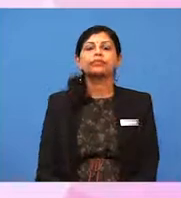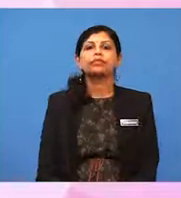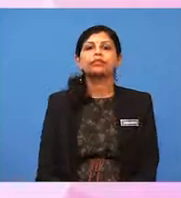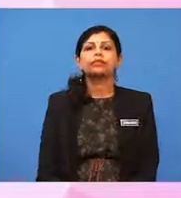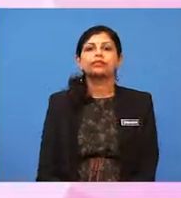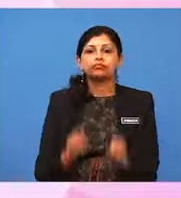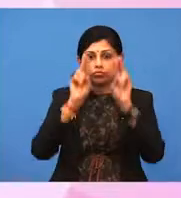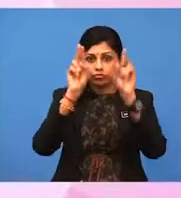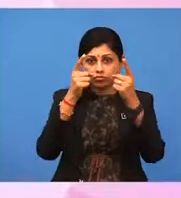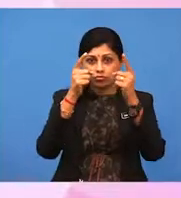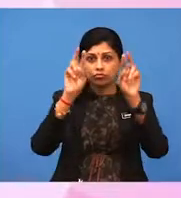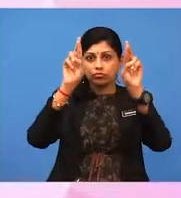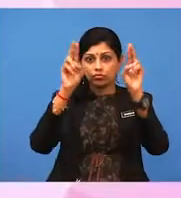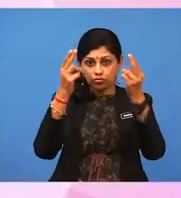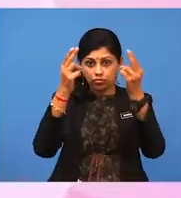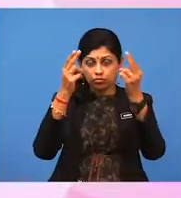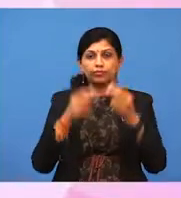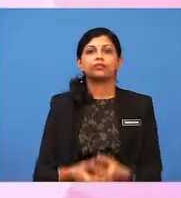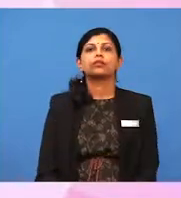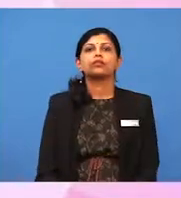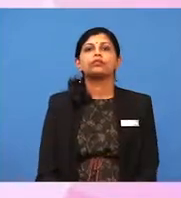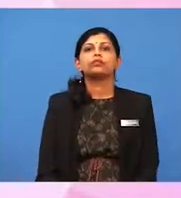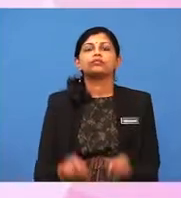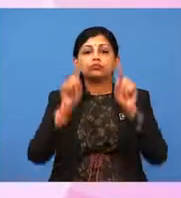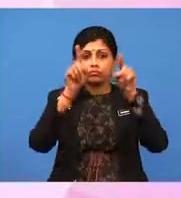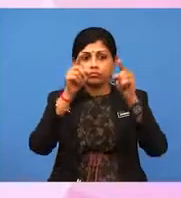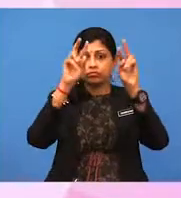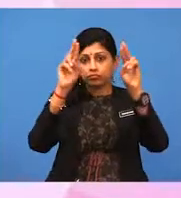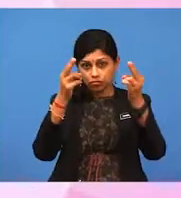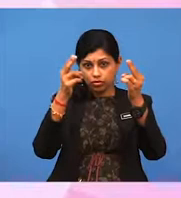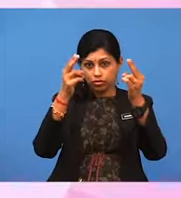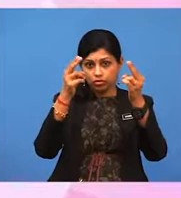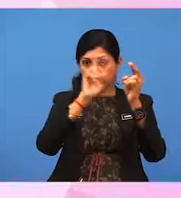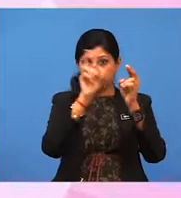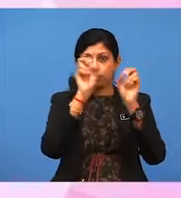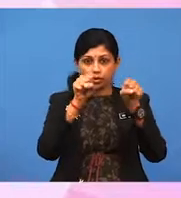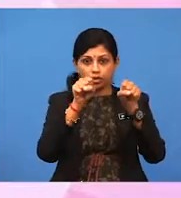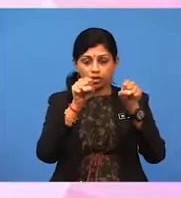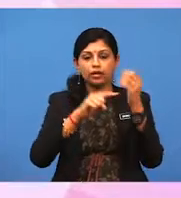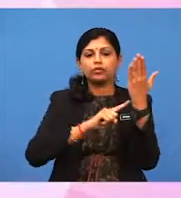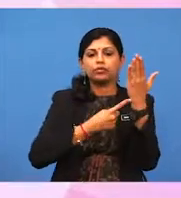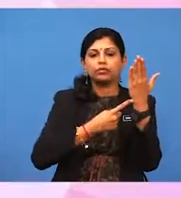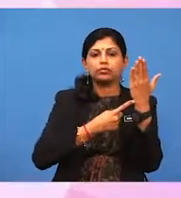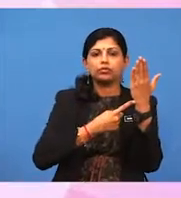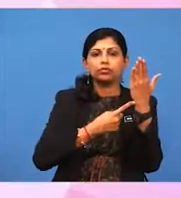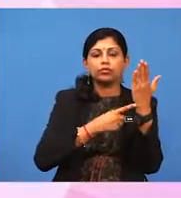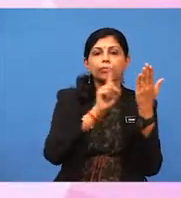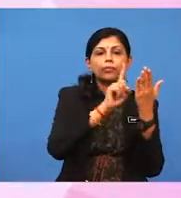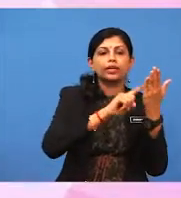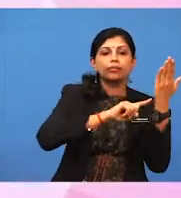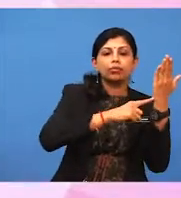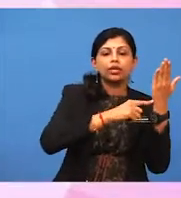petikan berganda. Tanda petikan ini berfungsi untuk memberitahu permulaan dan pengakhiran bagi satu